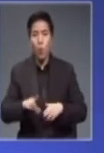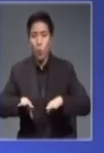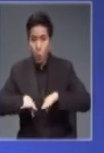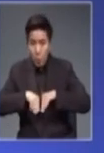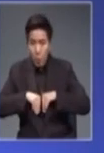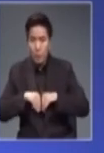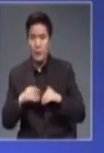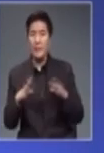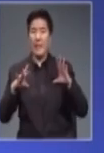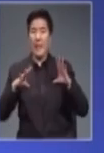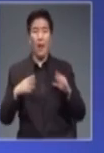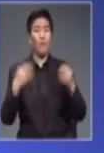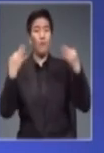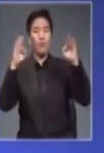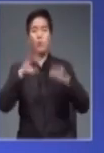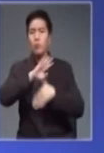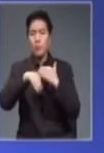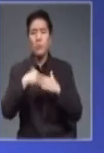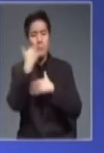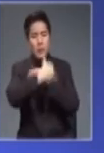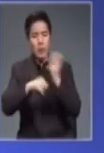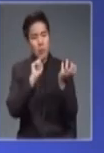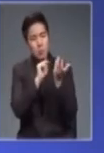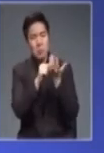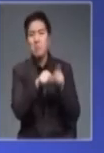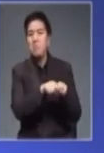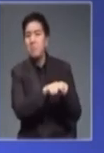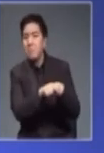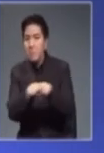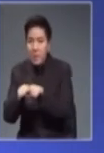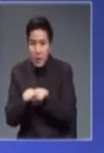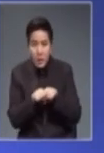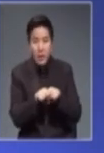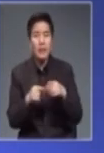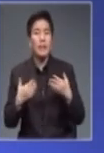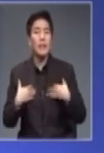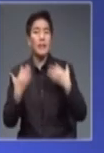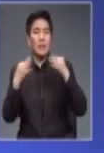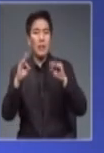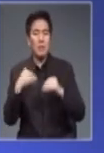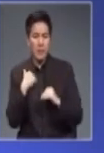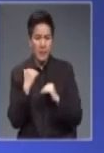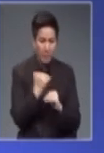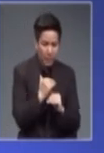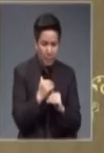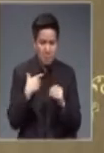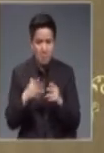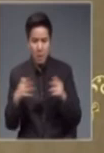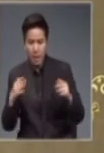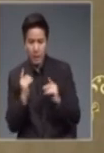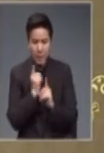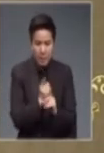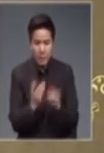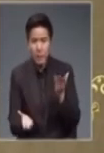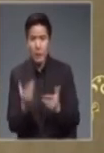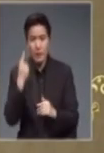การแก้ปัญหาแบบองค์รวมรัฐบาลได้พยายามมา3ปีแล้วนะครับในการที่จะแก้ไขให้ได้อย่างยั่งยืนจนประชาชนอาจจะรู้สึกว่ามันช้าเกินไปเ